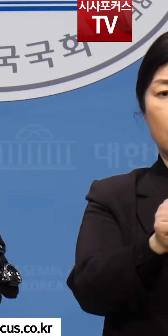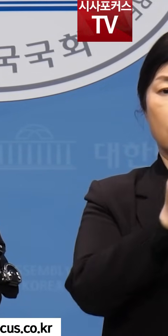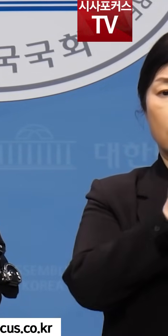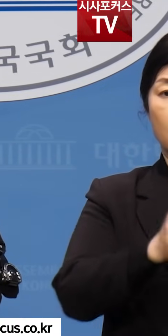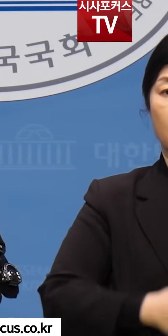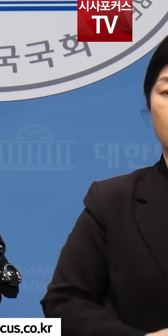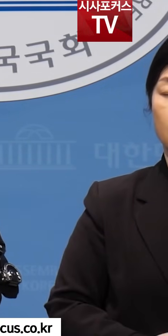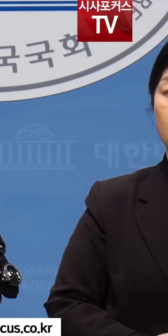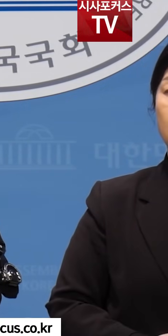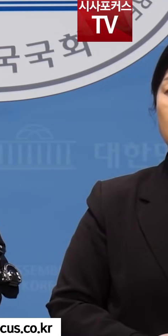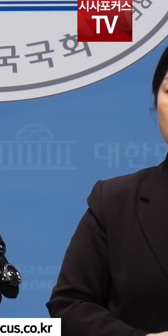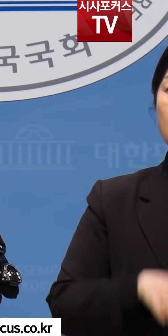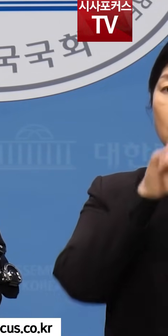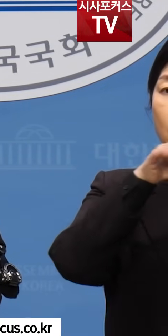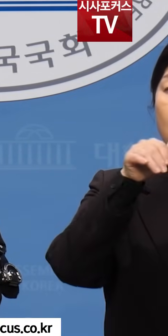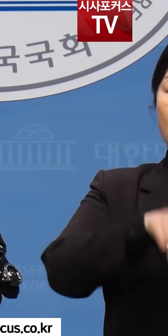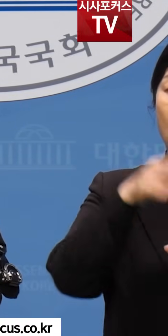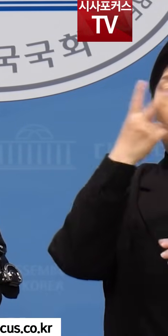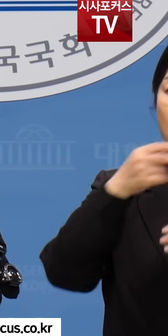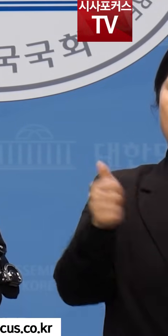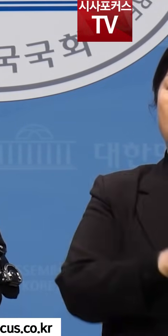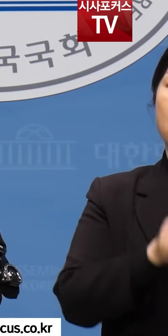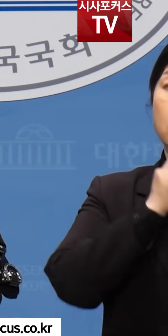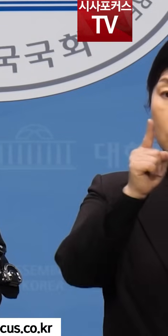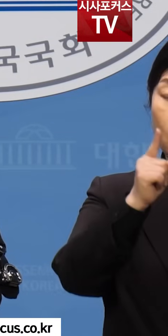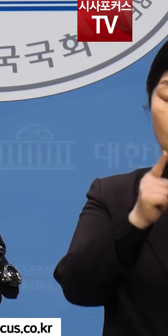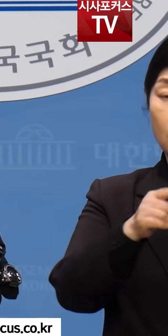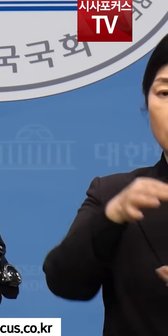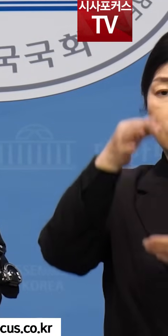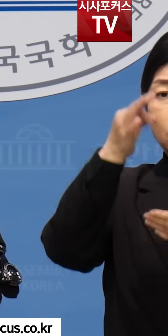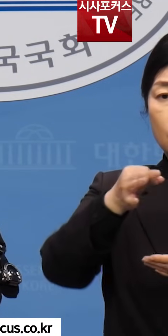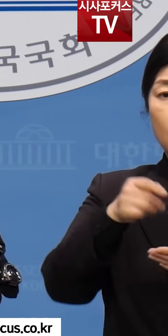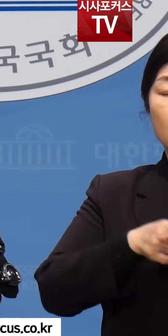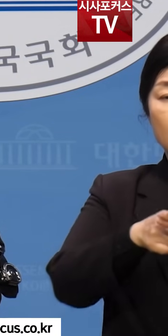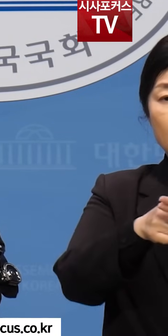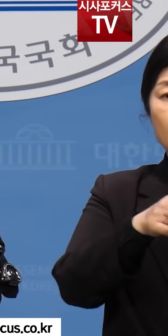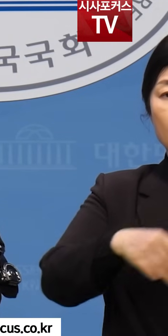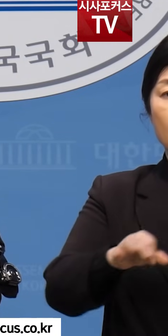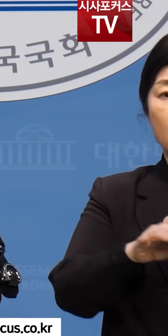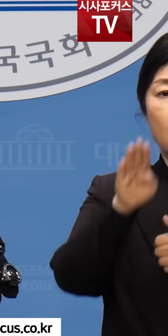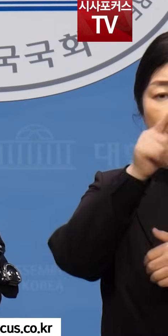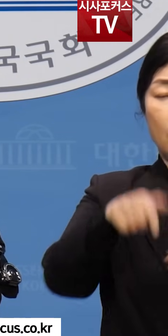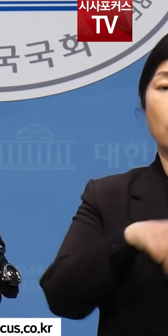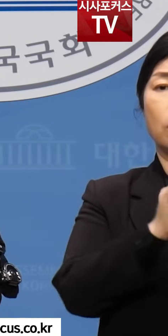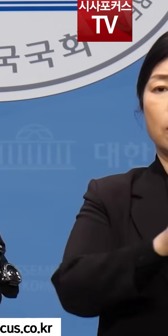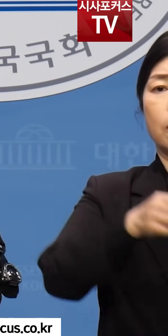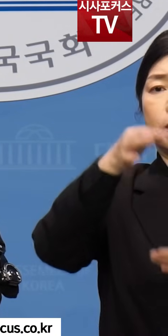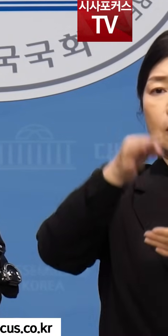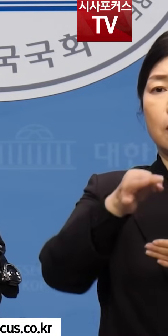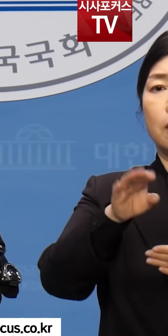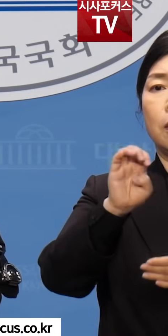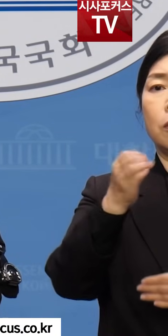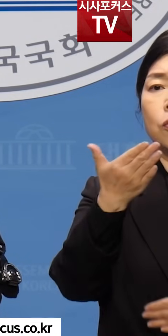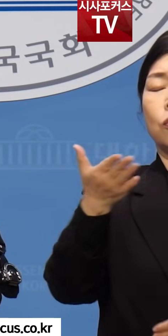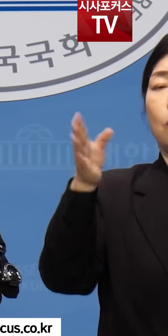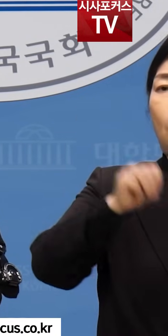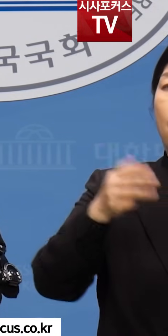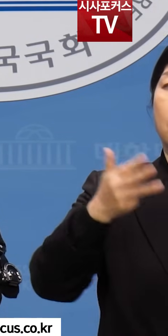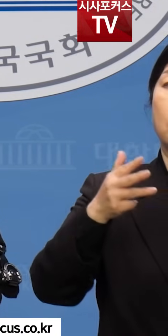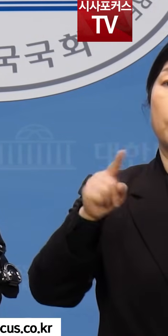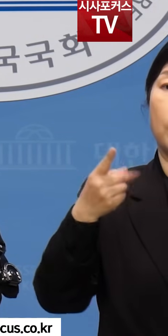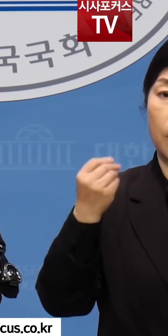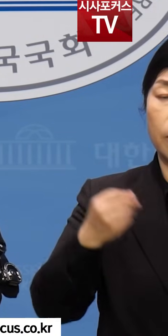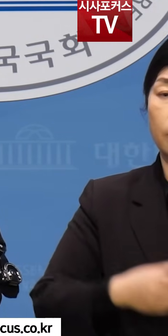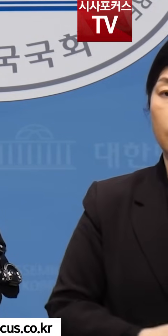중앙선관위에 신고된 공직후보자 재산 내역에 따르면 박 후보의 재산은 총 49억 8,100만